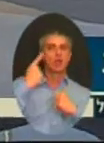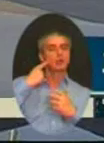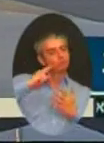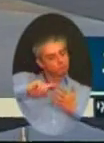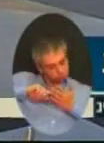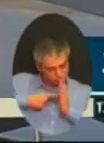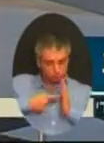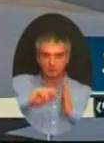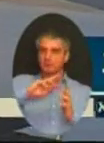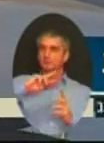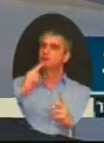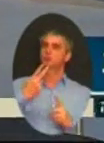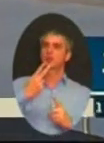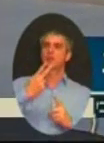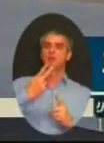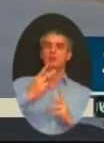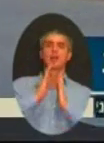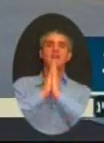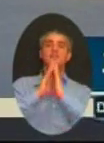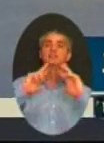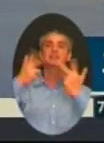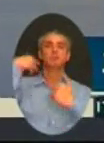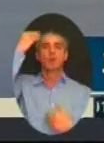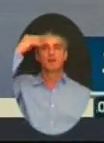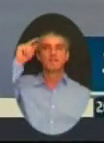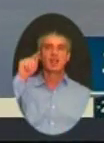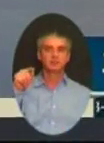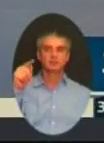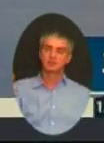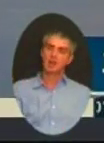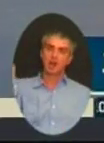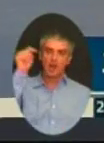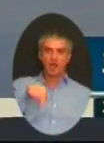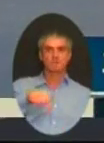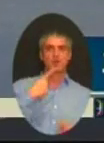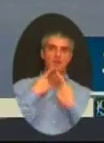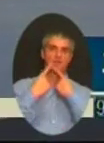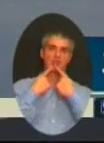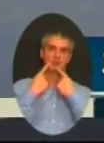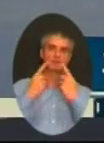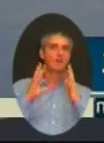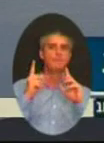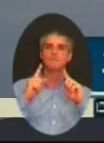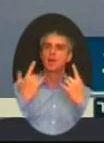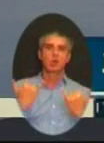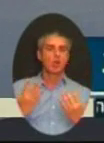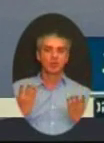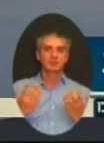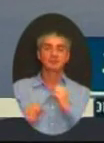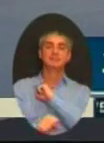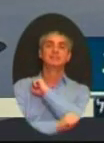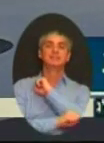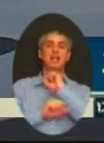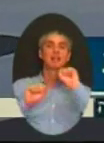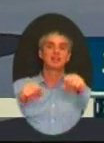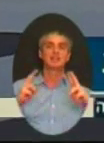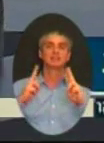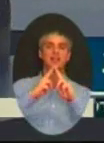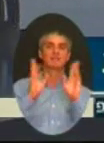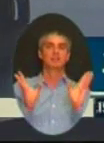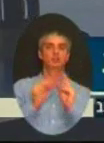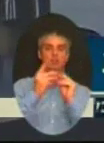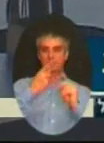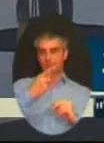נחושים ומצד שני לקרוא לציבור הפלסטיני לבוא לשולחן הדיונים. עכשיו מה קורה? תודה. סגן הנשיא נפגש